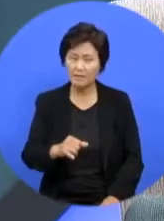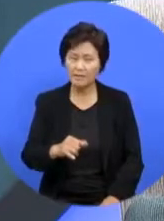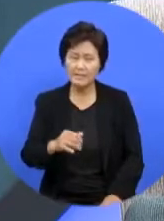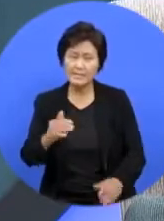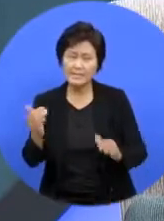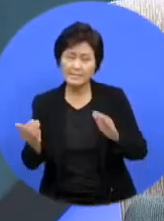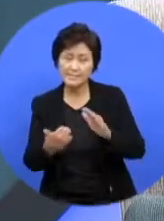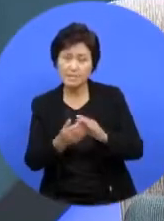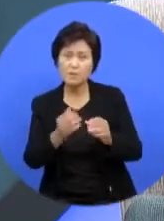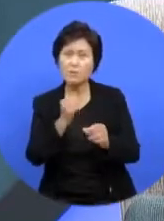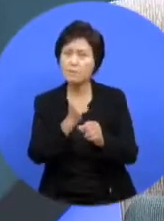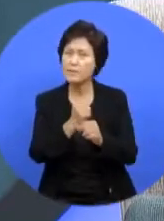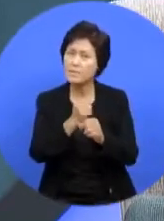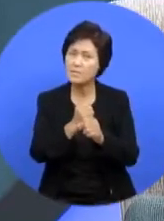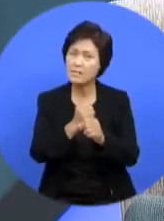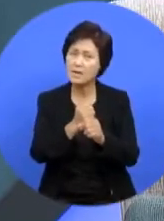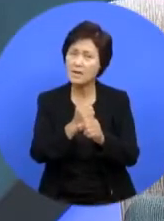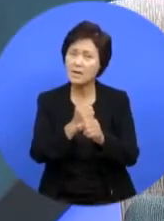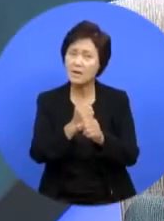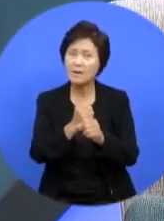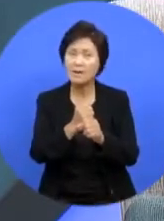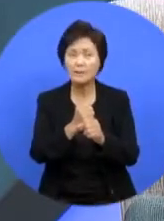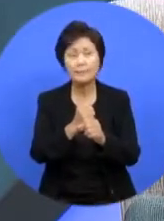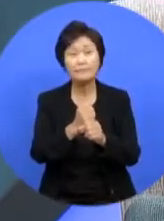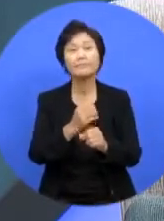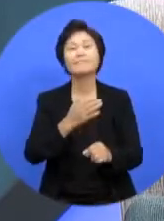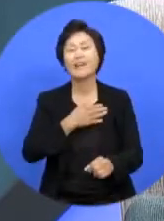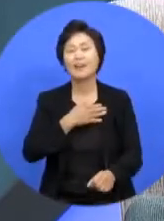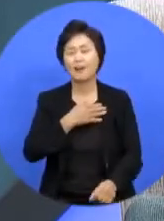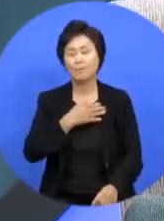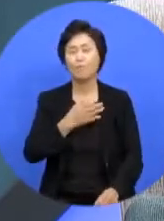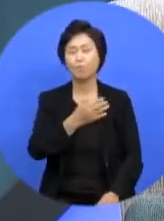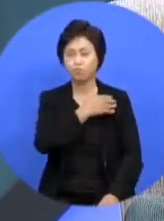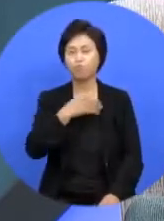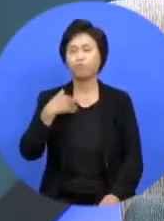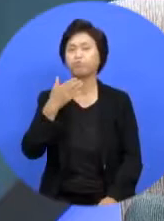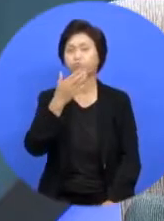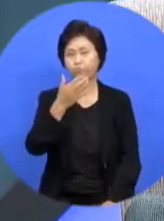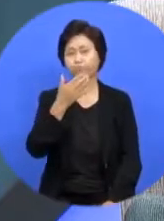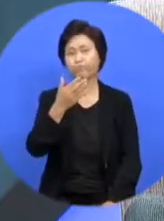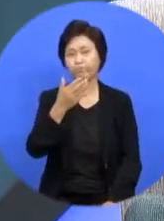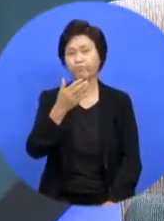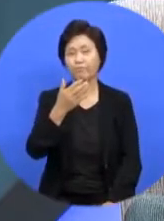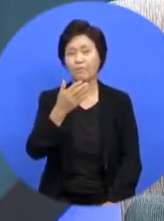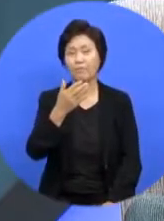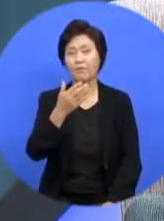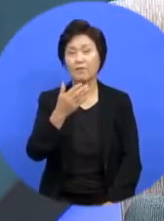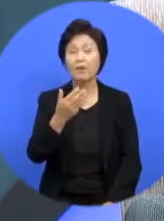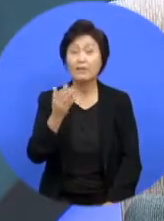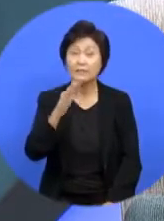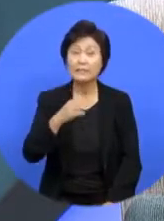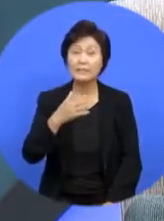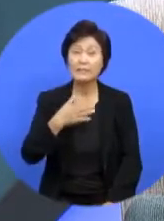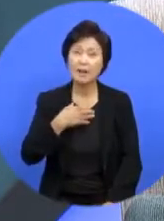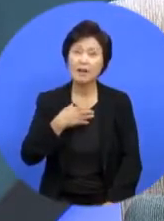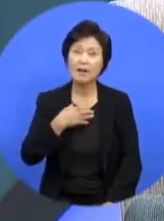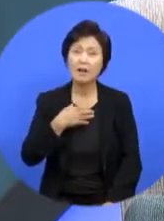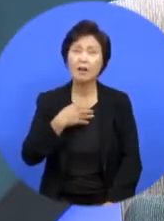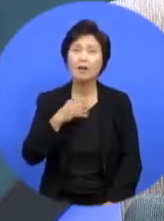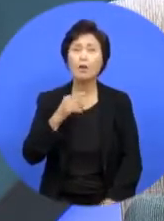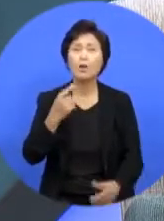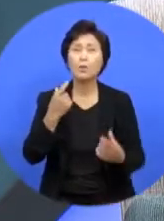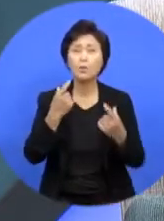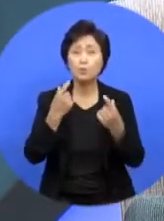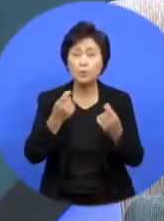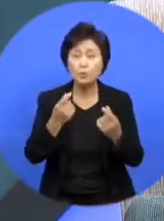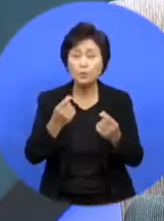거에서는 의심이 없이 제가 직접 할 수 있으니까 그랬는데 그 교육을 강사니까. 제가 받고 받아왔고 제가 하는